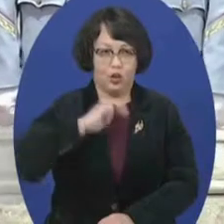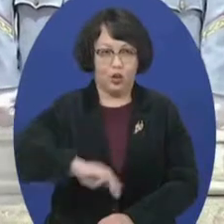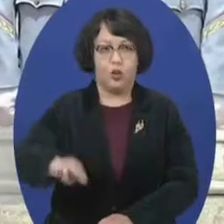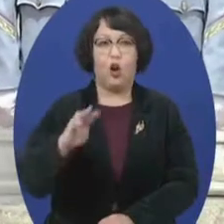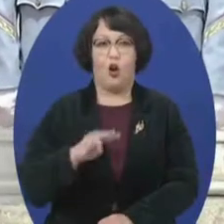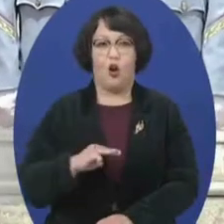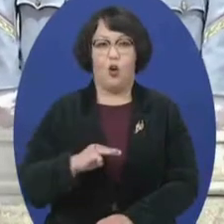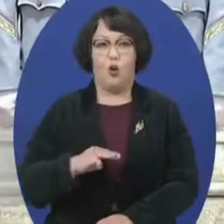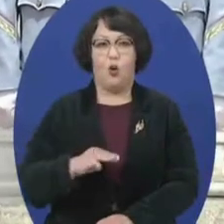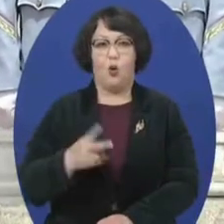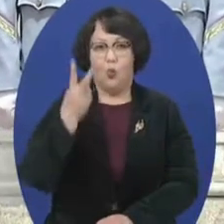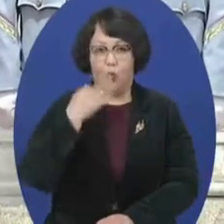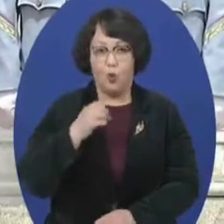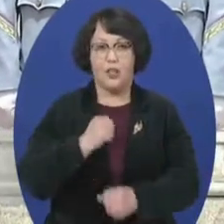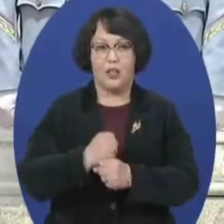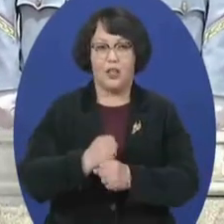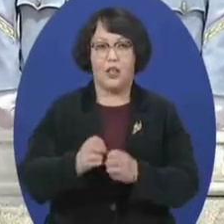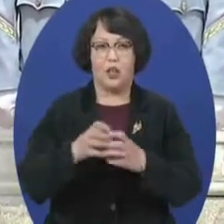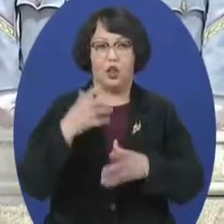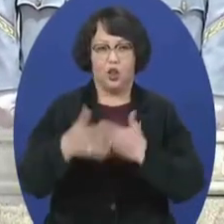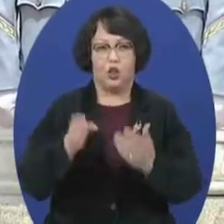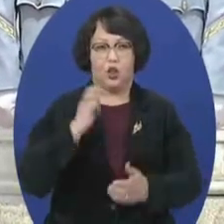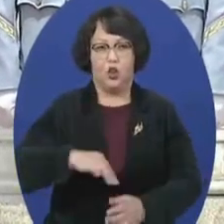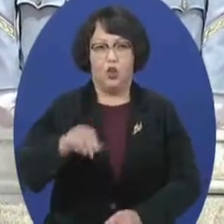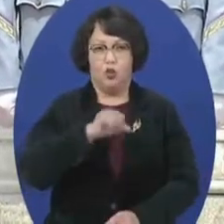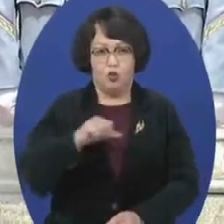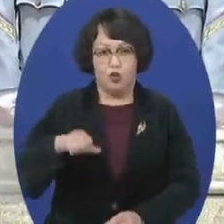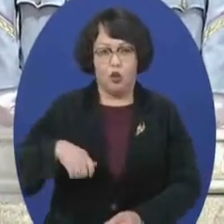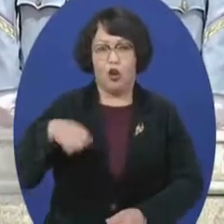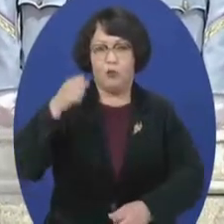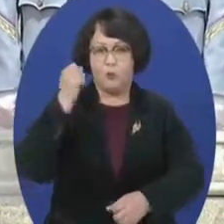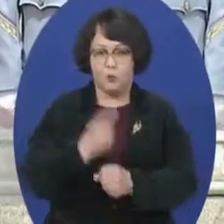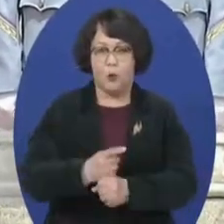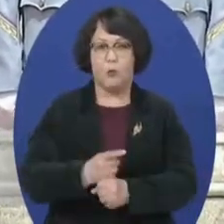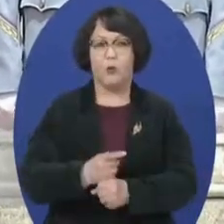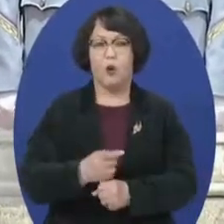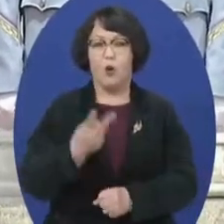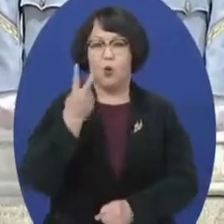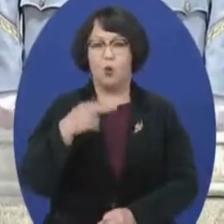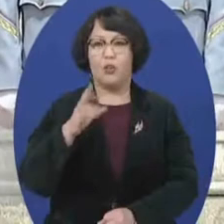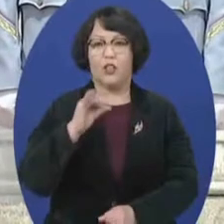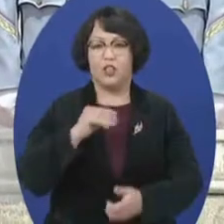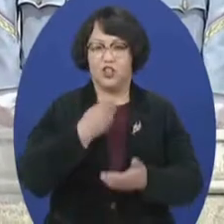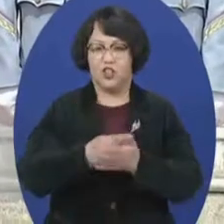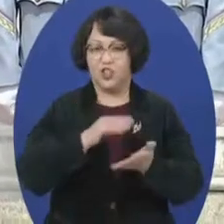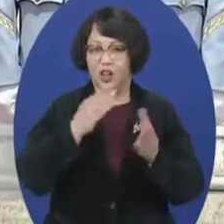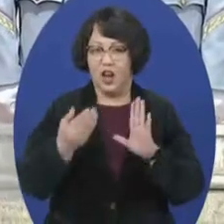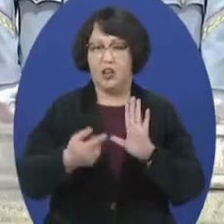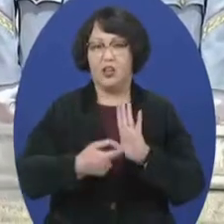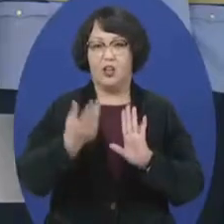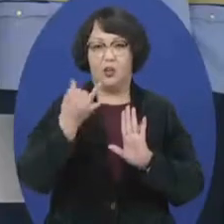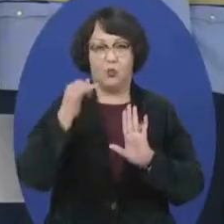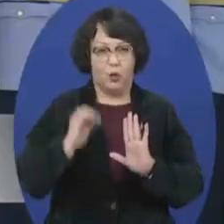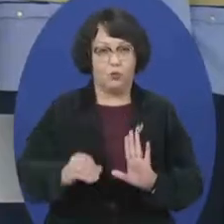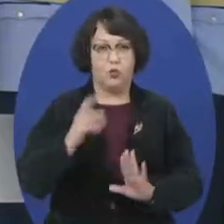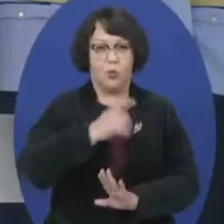төлөө үйл хэргийн төлөө өөрийгөө зориулахын үлгэр жишээ болсон хүмүүс байд